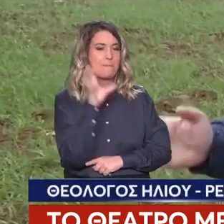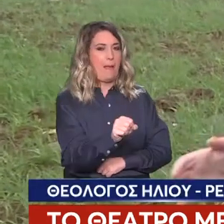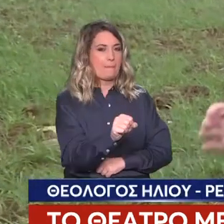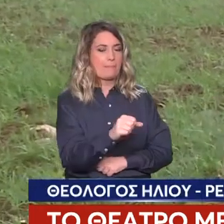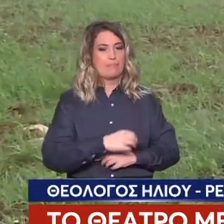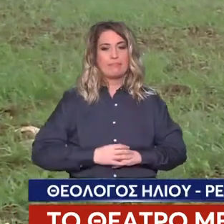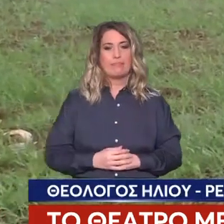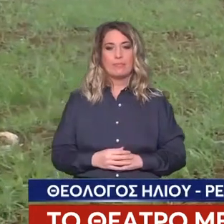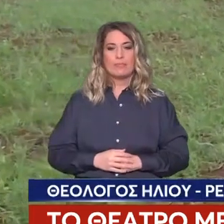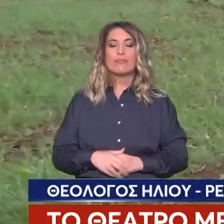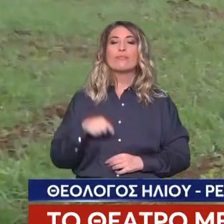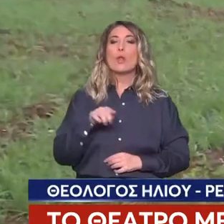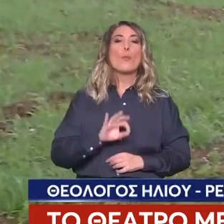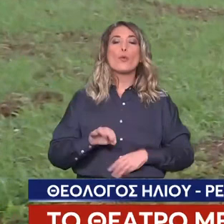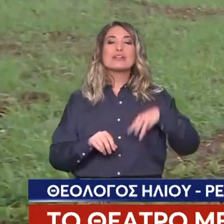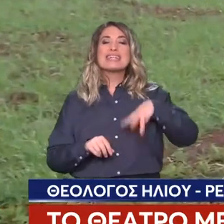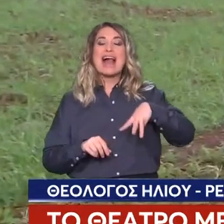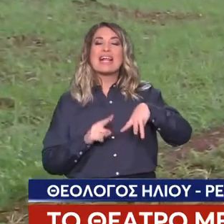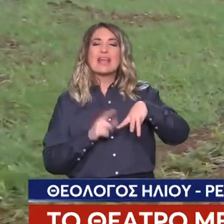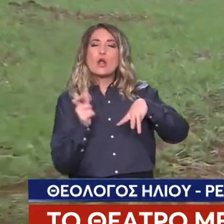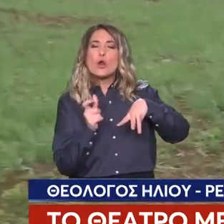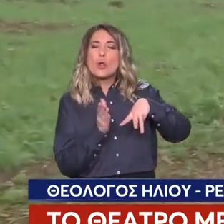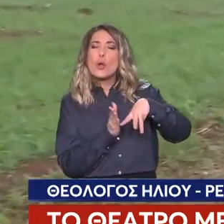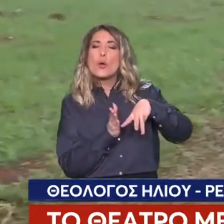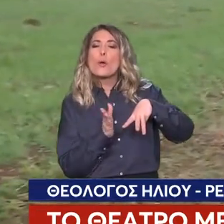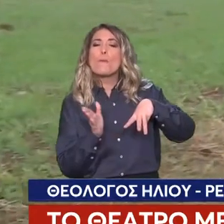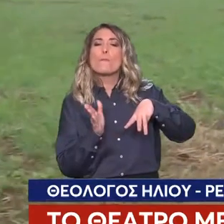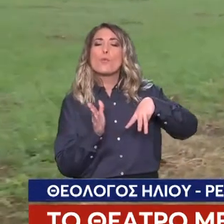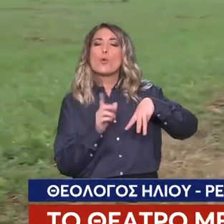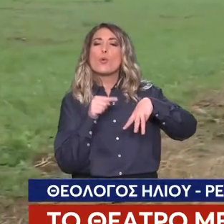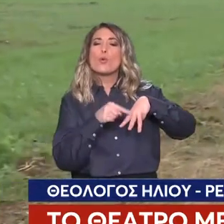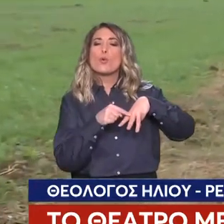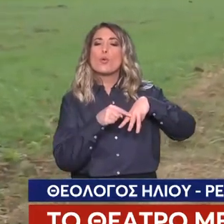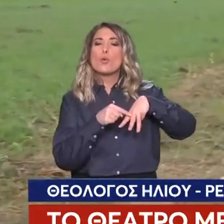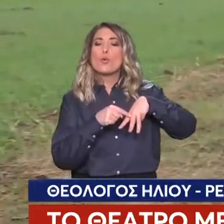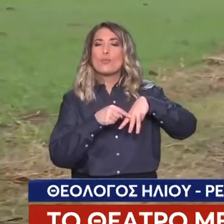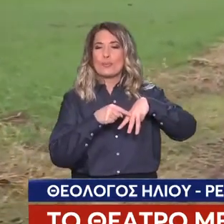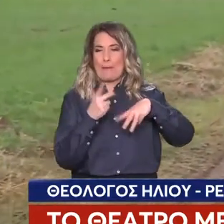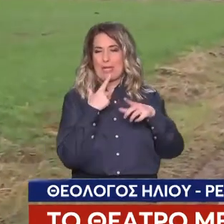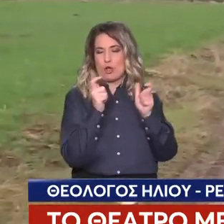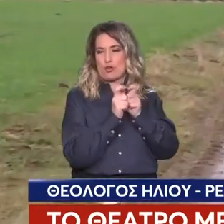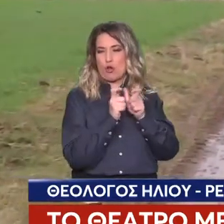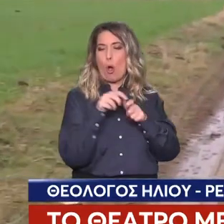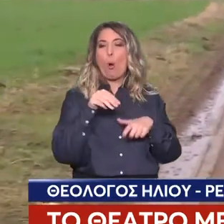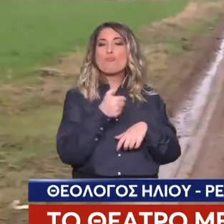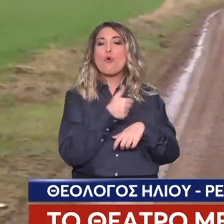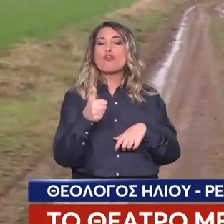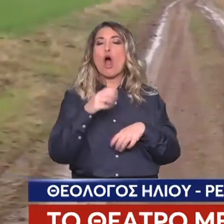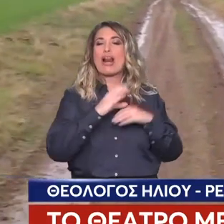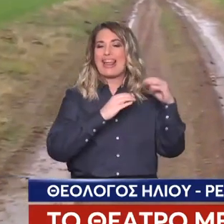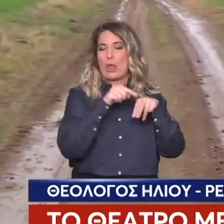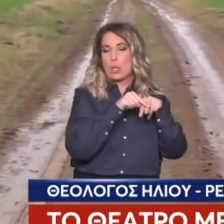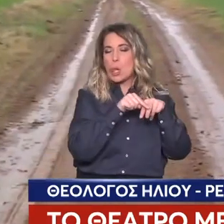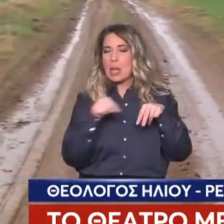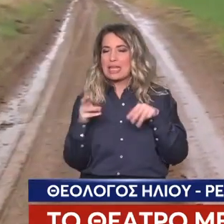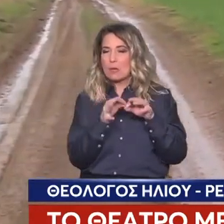από το χωριό Μονοπήγαδο, 4,3 χιλιόμετρα ανατολικά του χωριού, εδώ που σύμφωνα με τις αστυνομικές αρχές ήρθαν οι